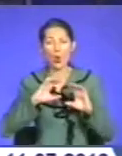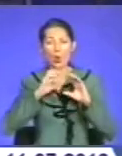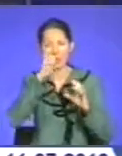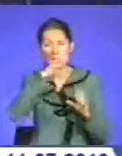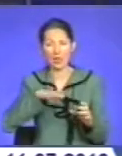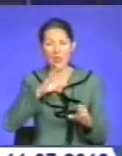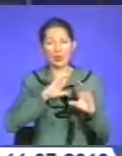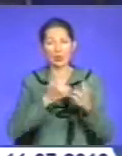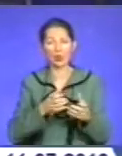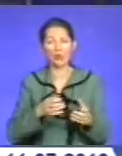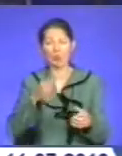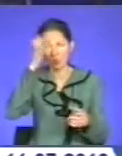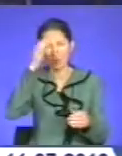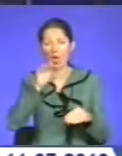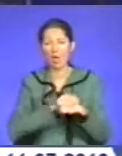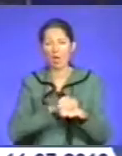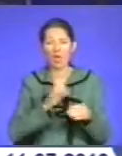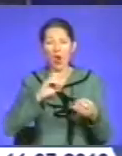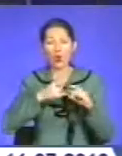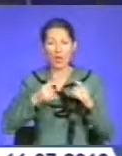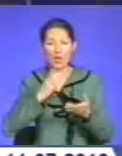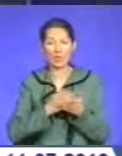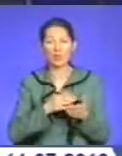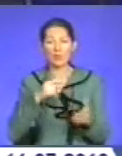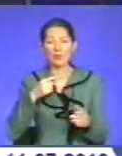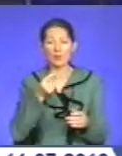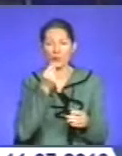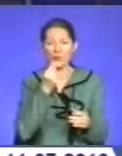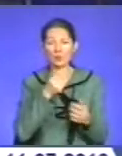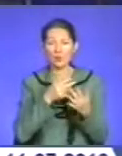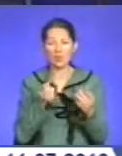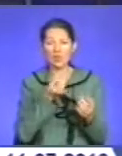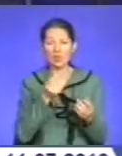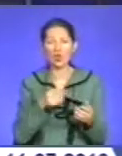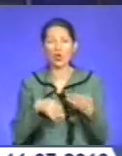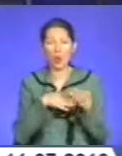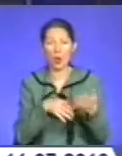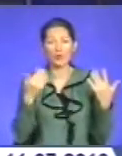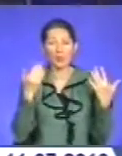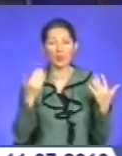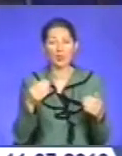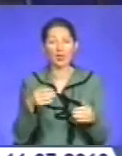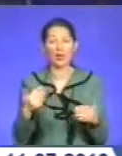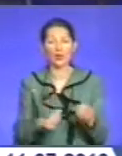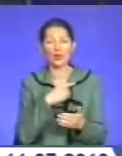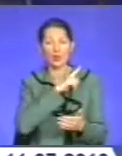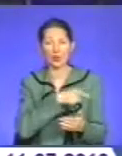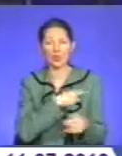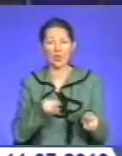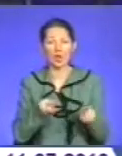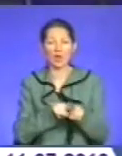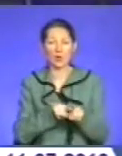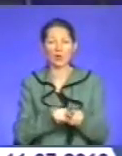шоколаді містяться елементи, які сприяють відпочинку та психологічному відновленню. Також десерт сповільнює процеси старіння, поліпшує